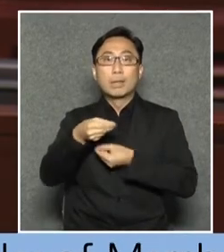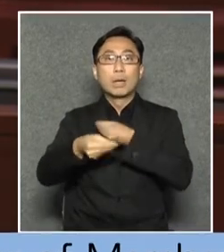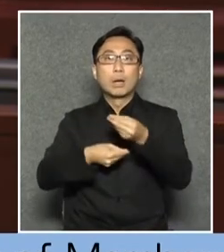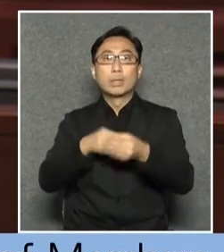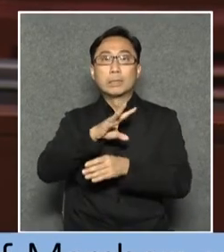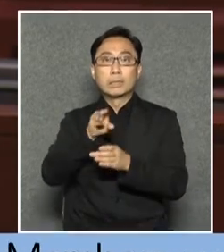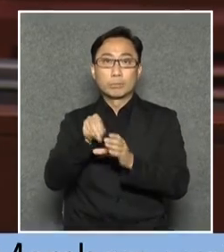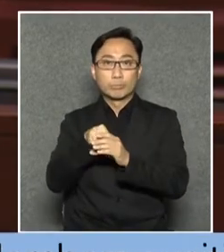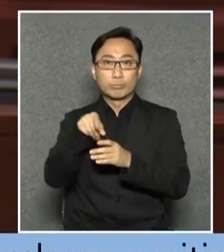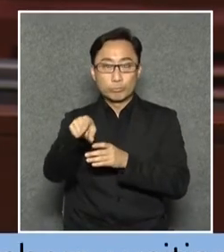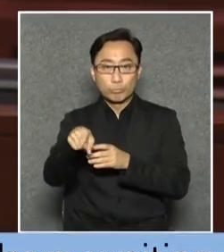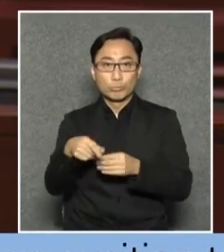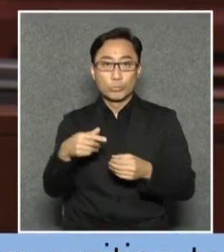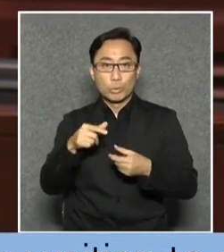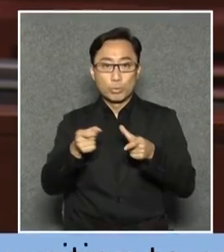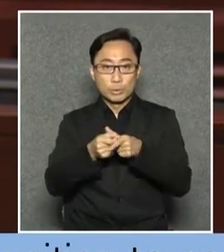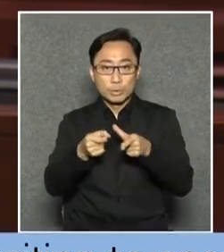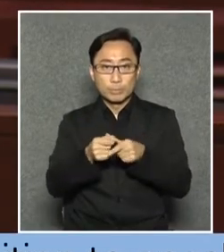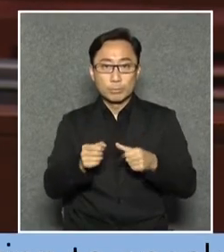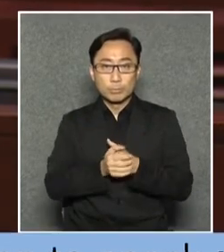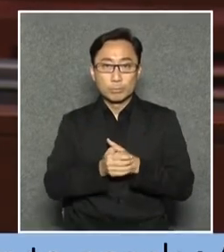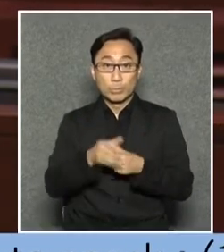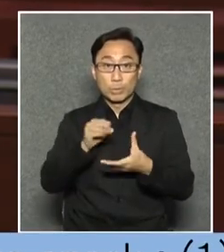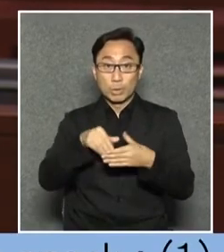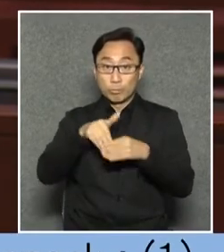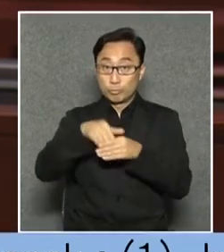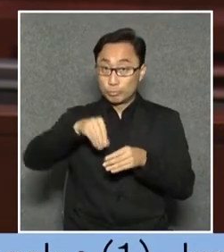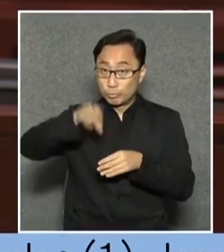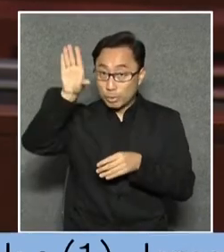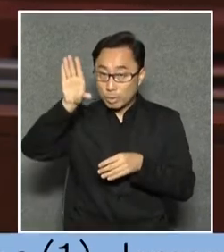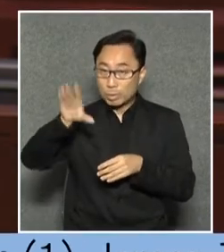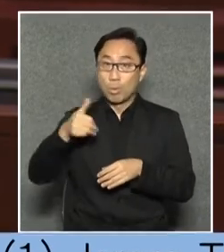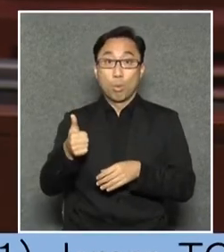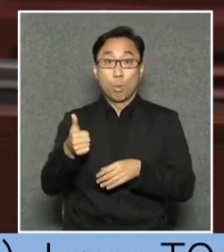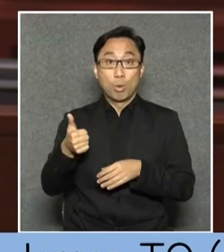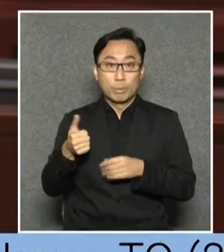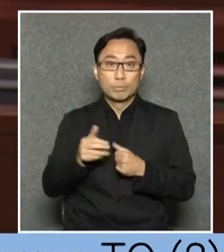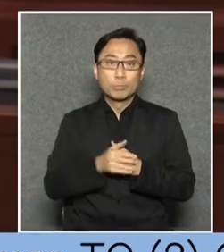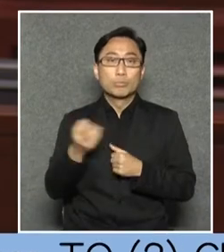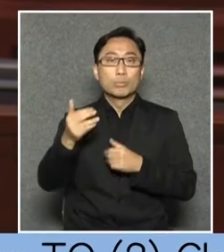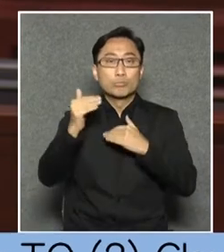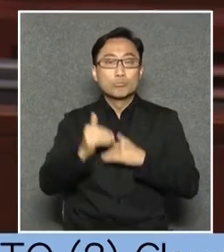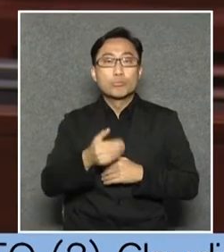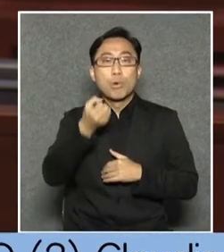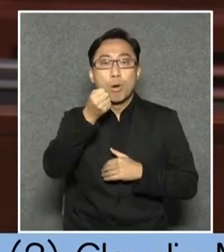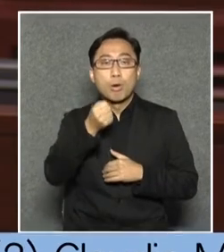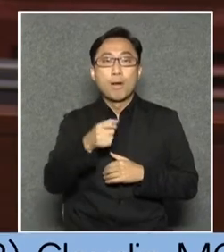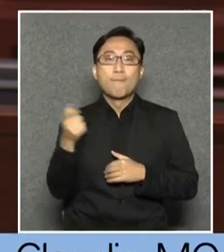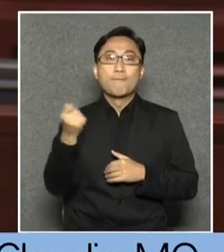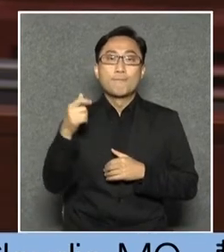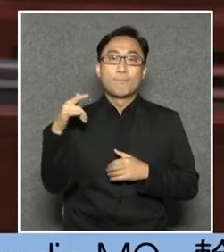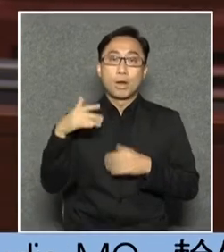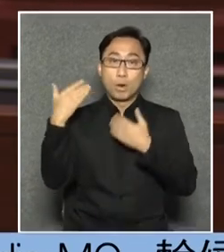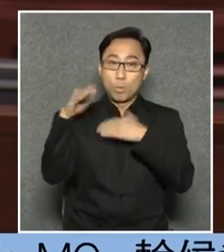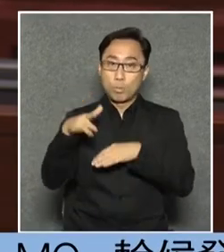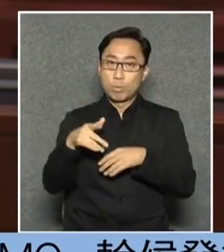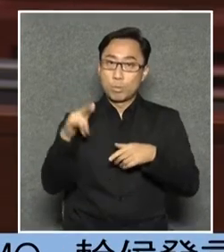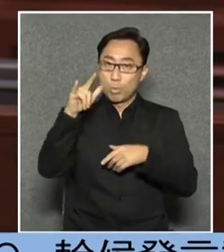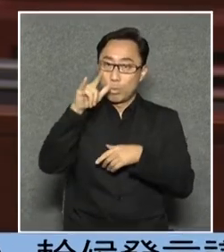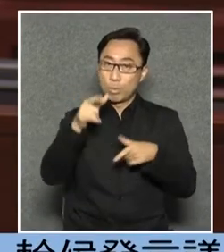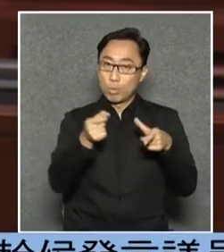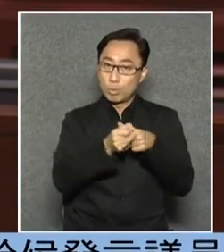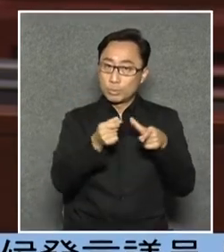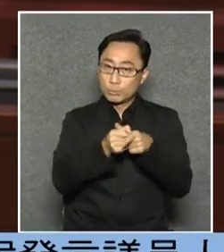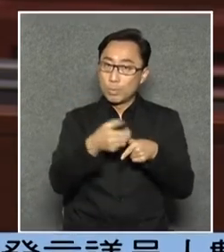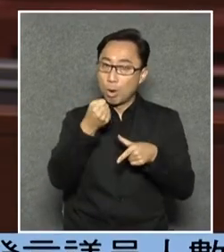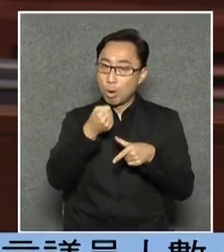咁佢上市嘛，係咪？咁一定又話好噶啦。咁跟住香港 快運航空有限公司、香港